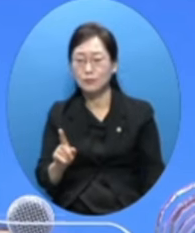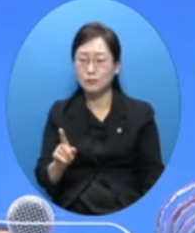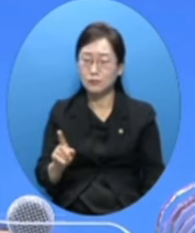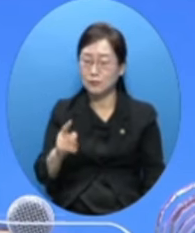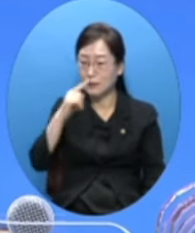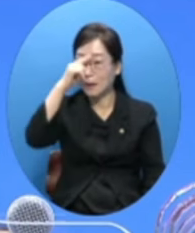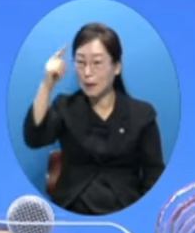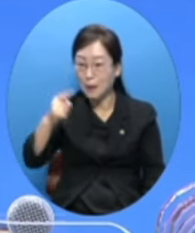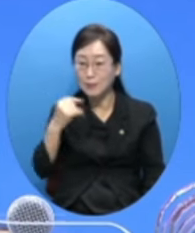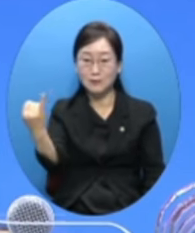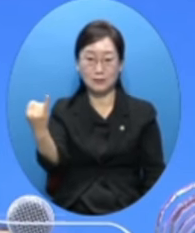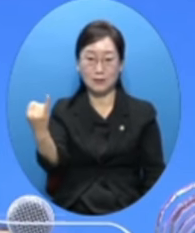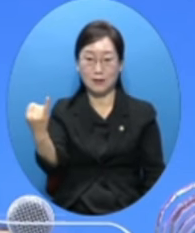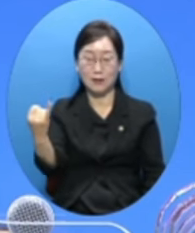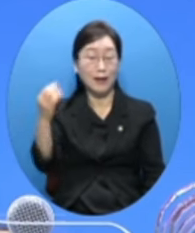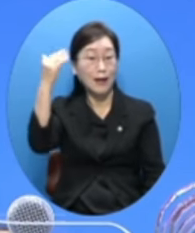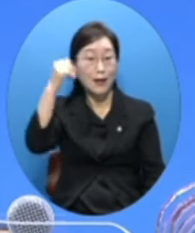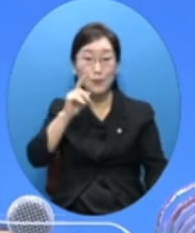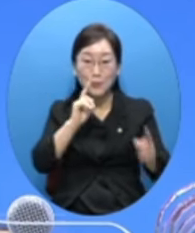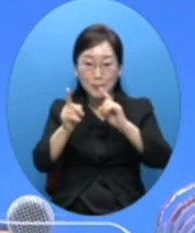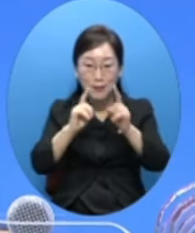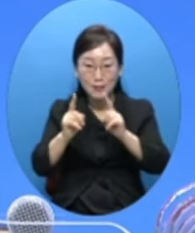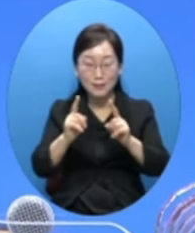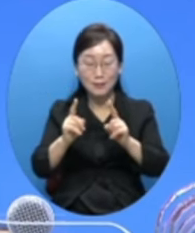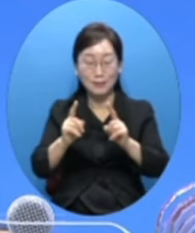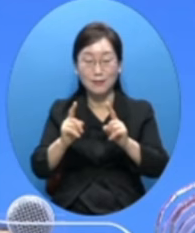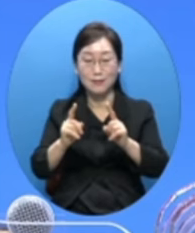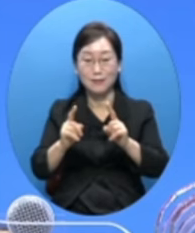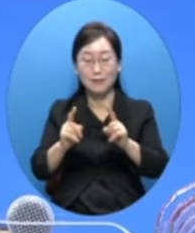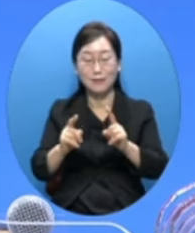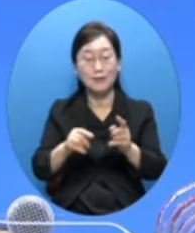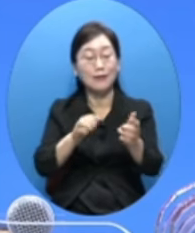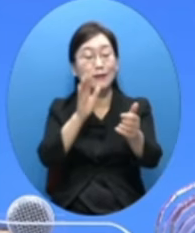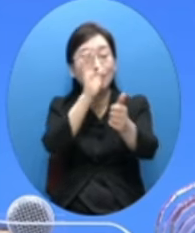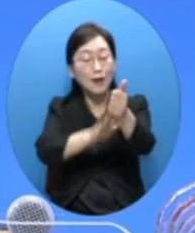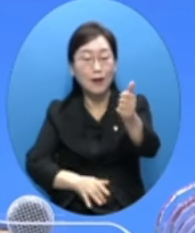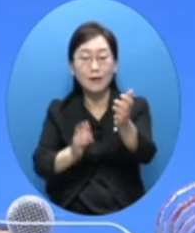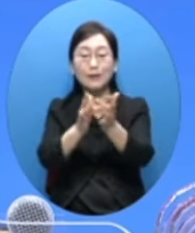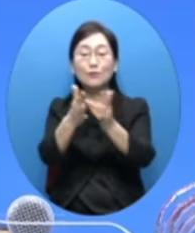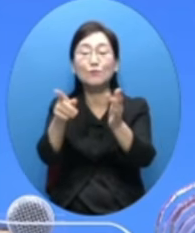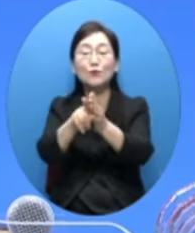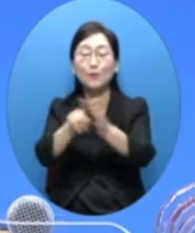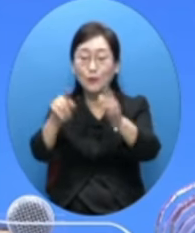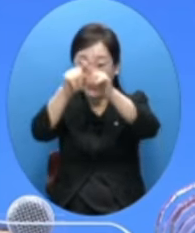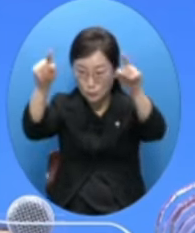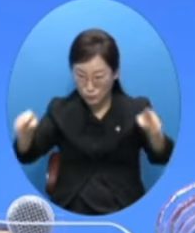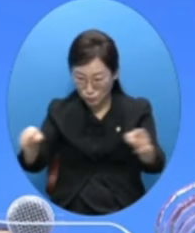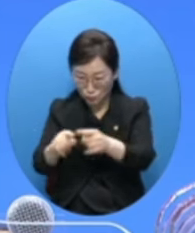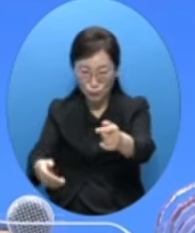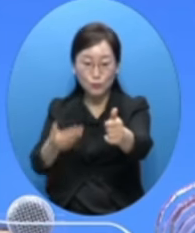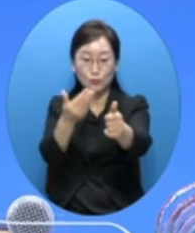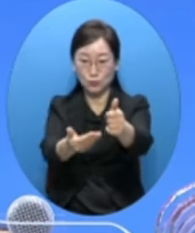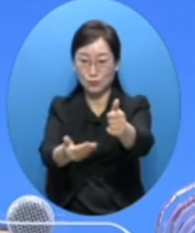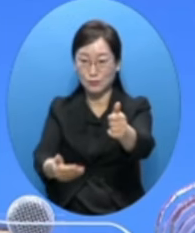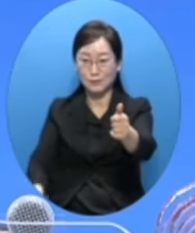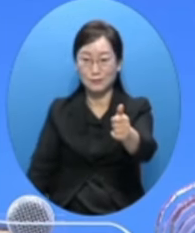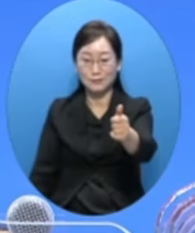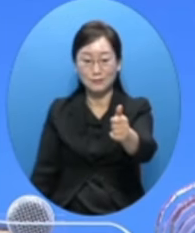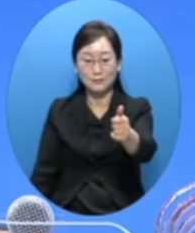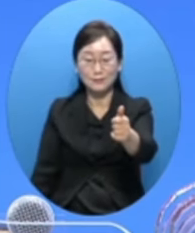서양 여자가 한국말로 당신 예수 믿어야 됩니다 하고 전도해 주십니다.